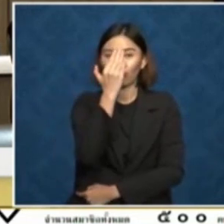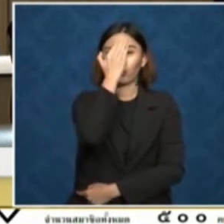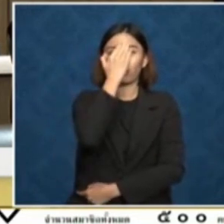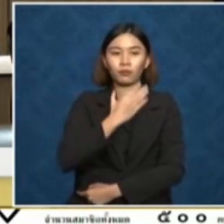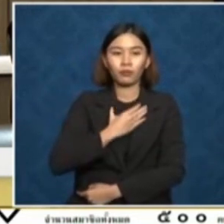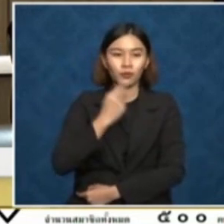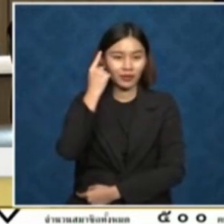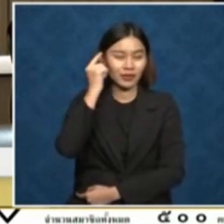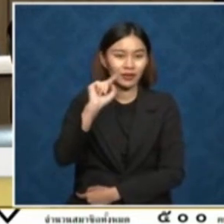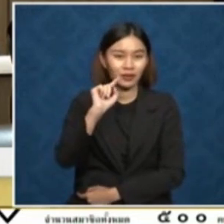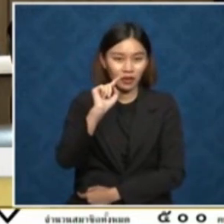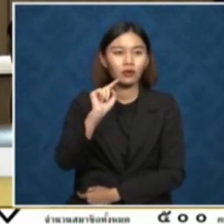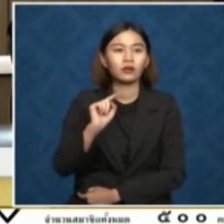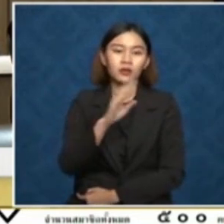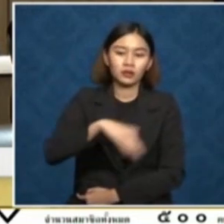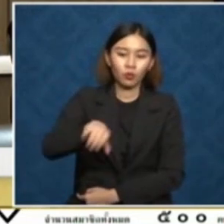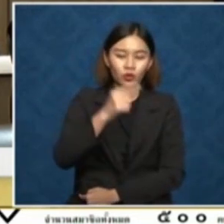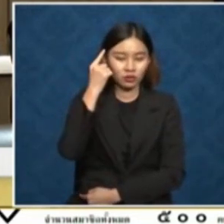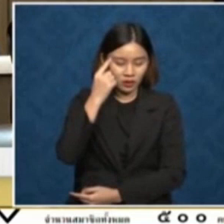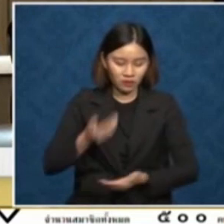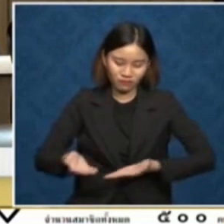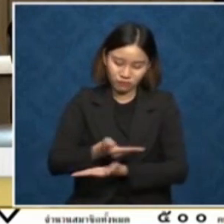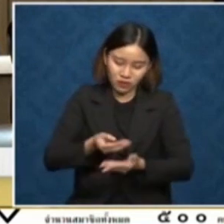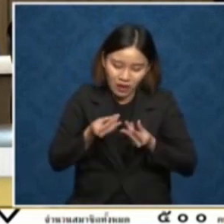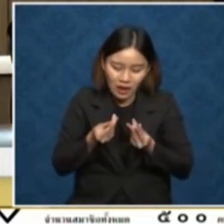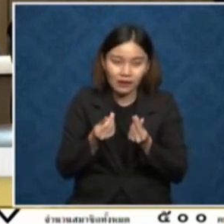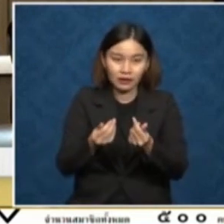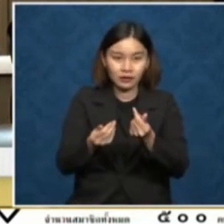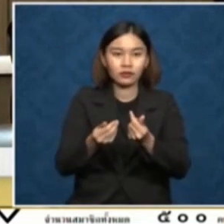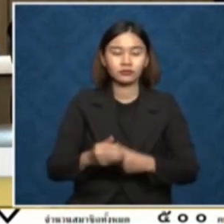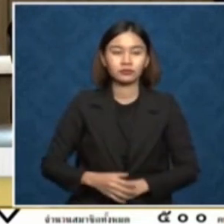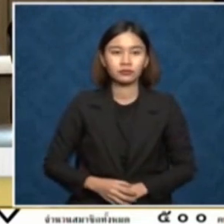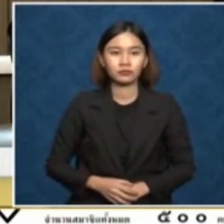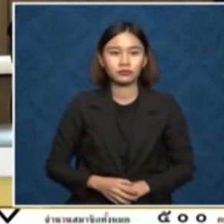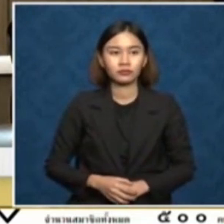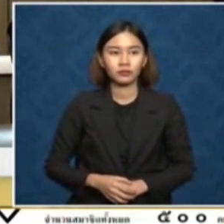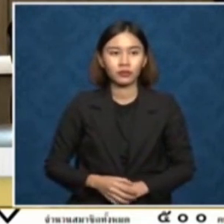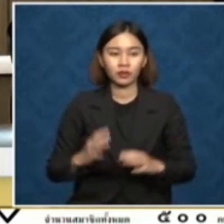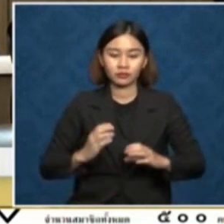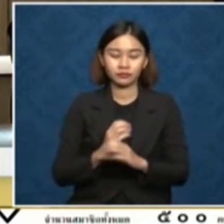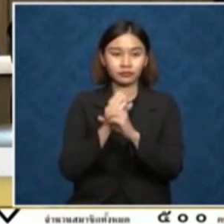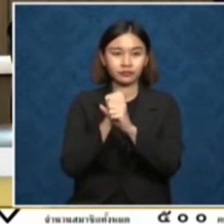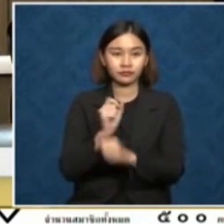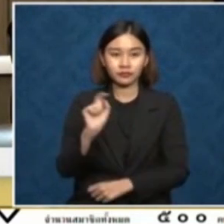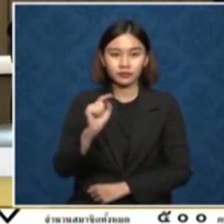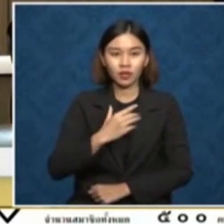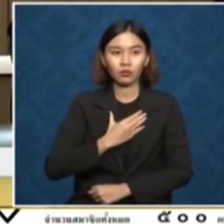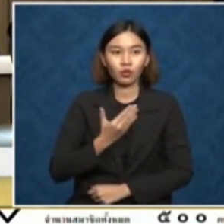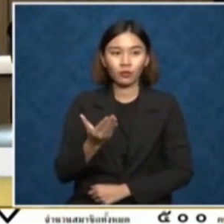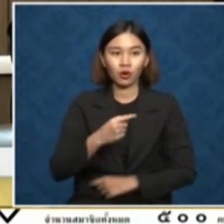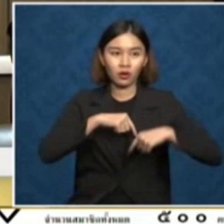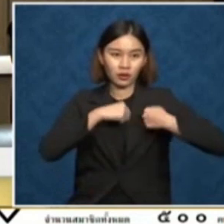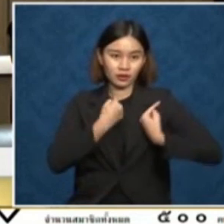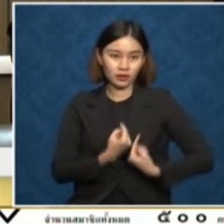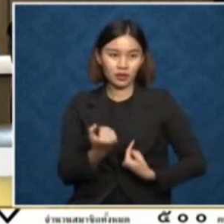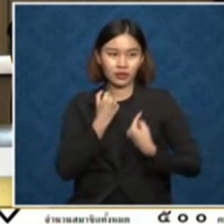พราะนี่เป็นสิ่งที่ส่งผลกระทบต่อวิถีชีวิตของพี่น้องประชาชนโดยเฉพาะอย่างยิ่งในกรณีสถานการณ์ฉุกเ